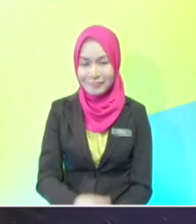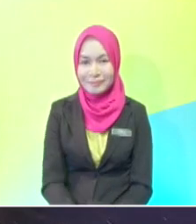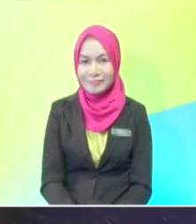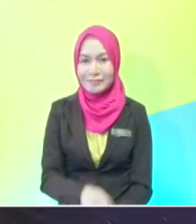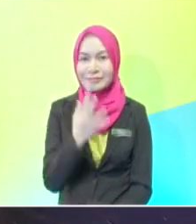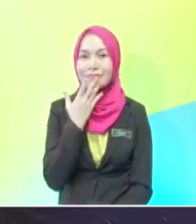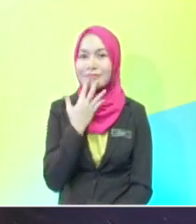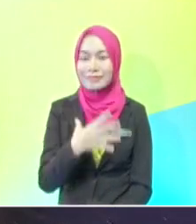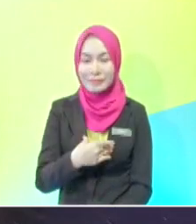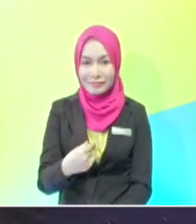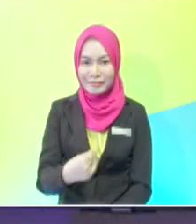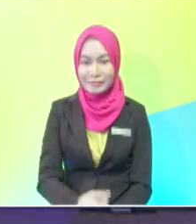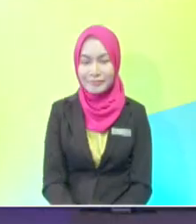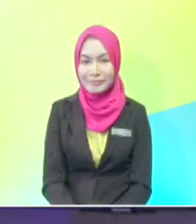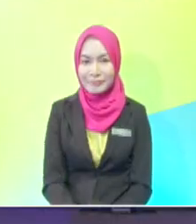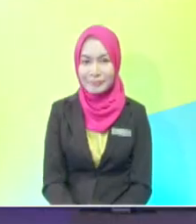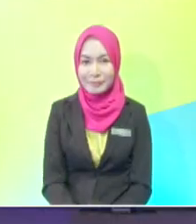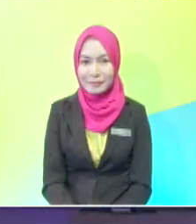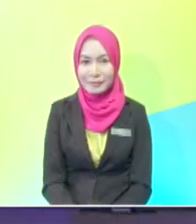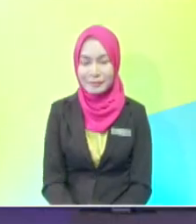putih Oke warnanya